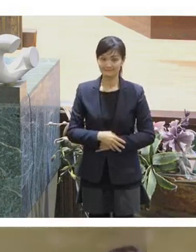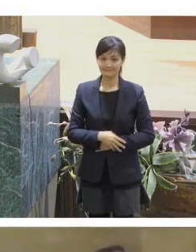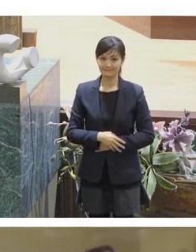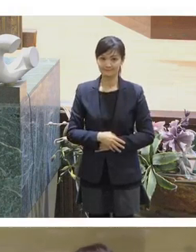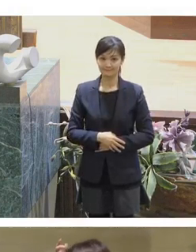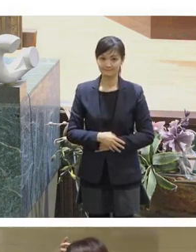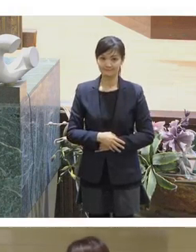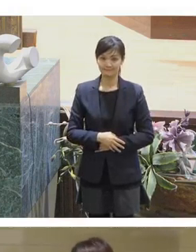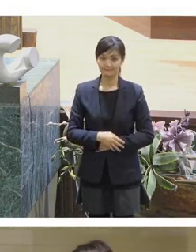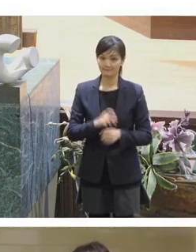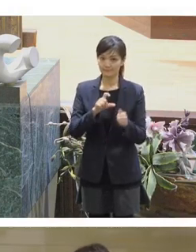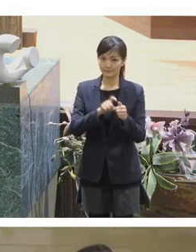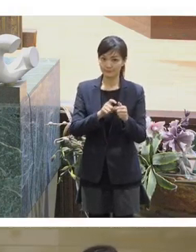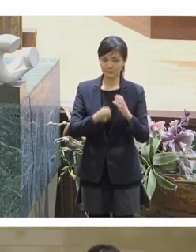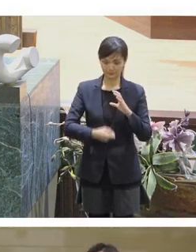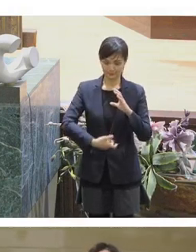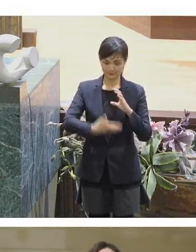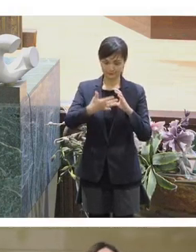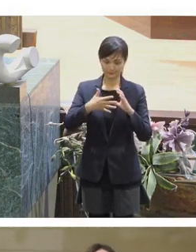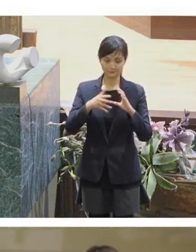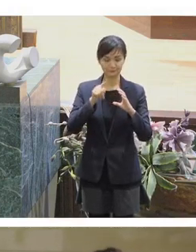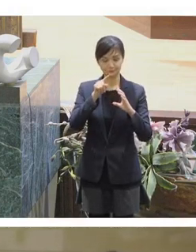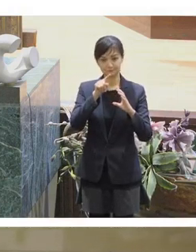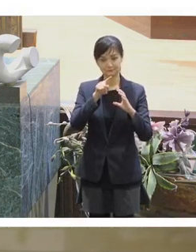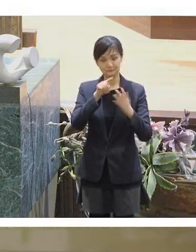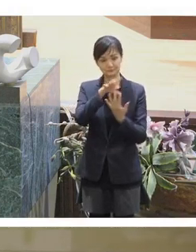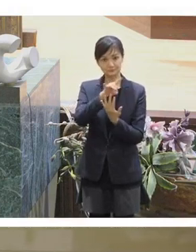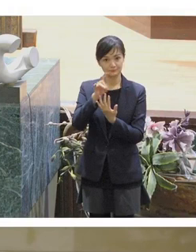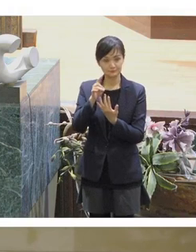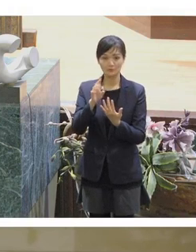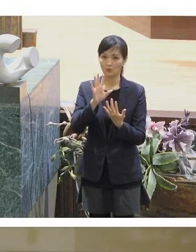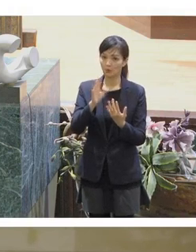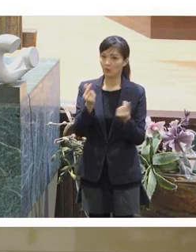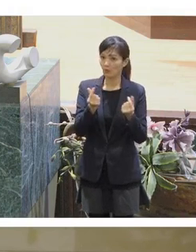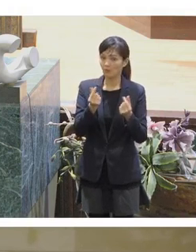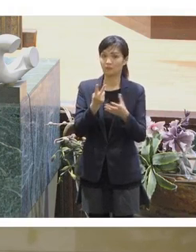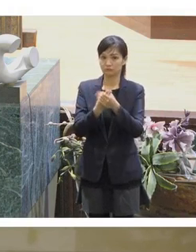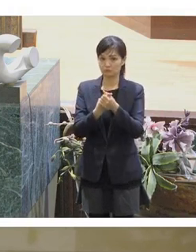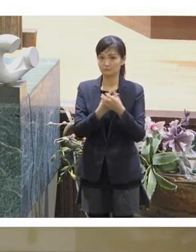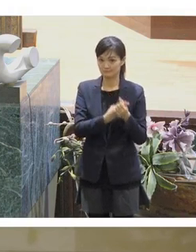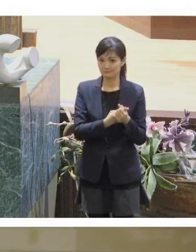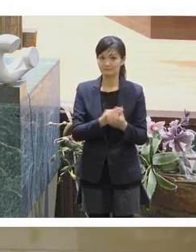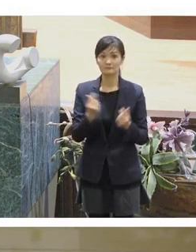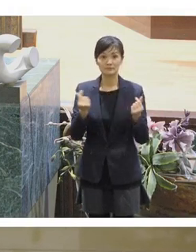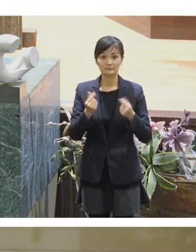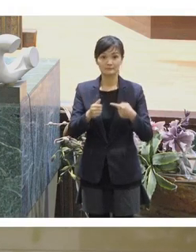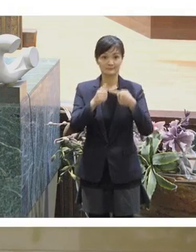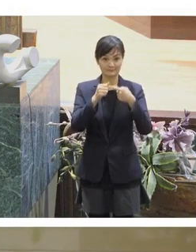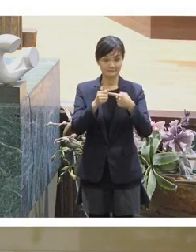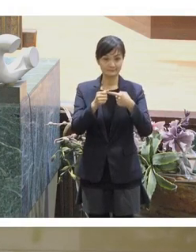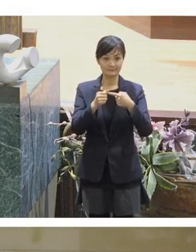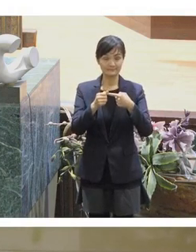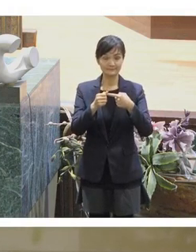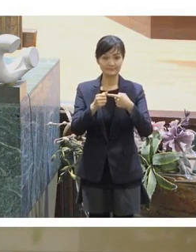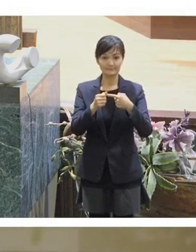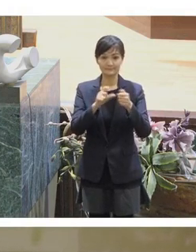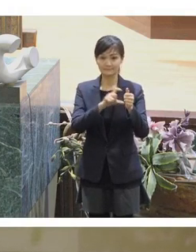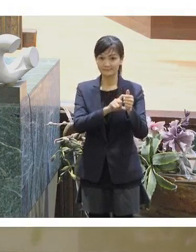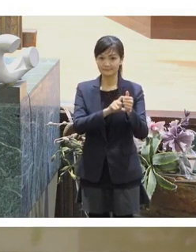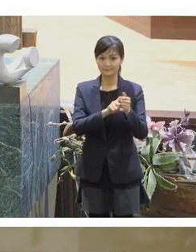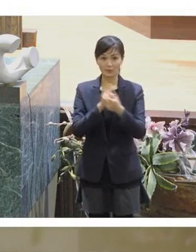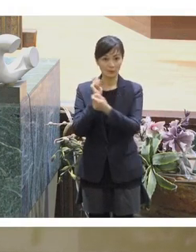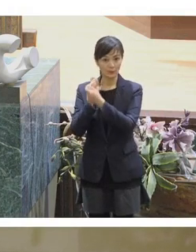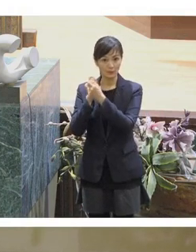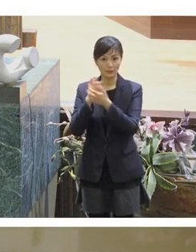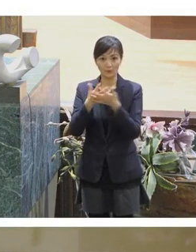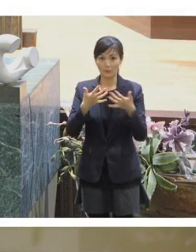我们从上面来看，那有一些题目我可能会把它合并在一起哦。那第一题是最近网